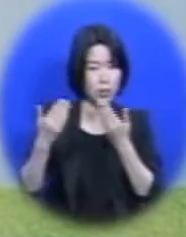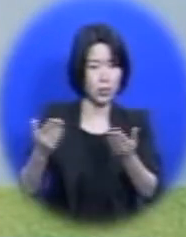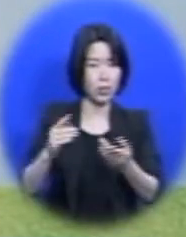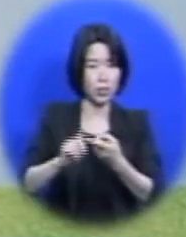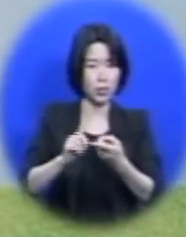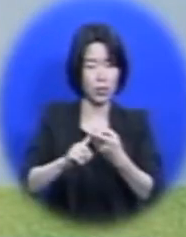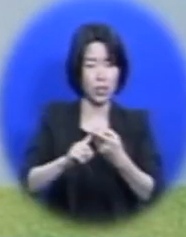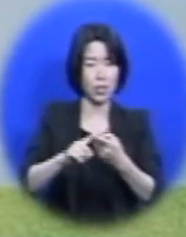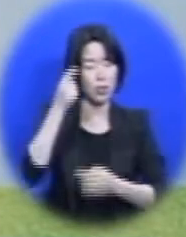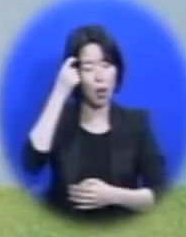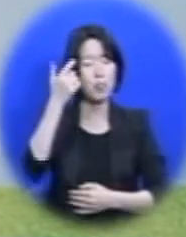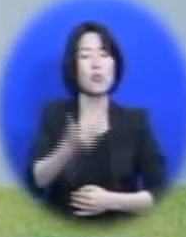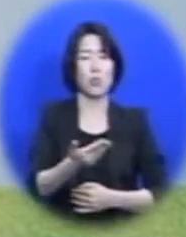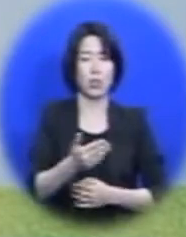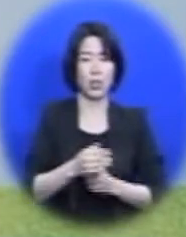거예요.